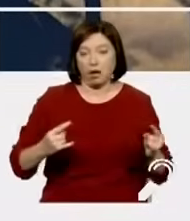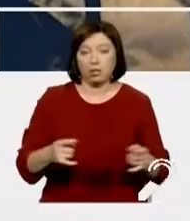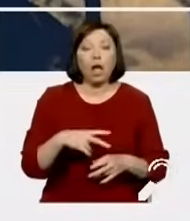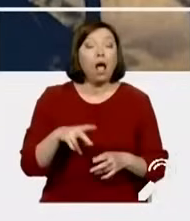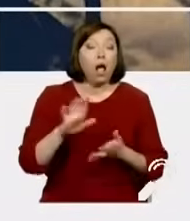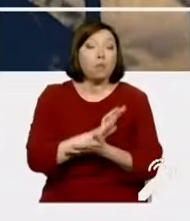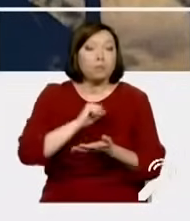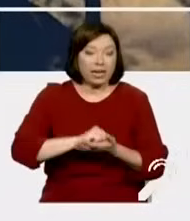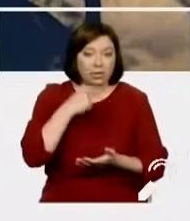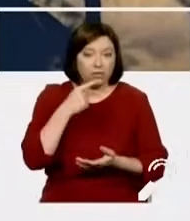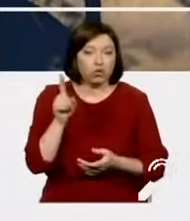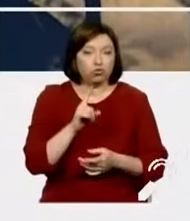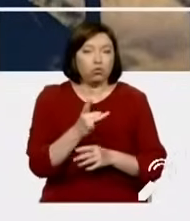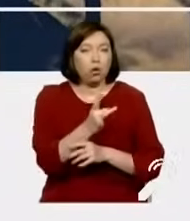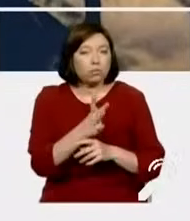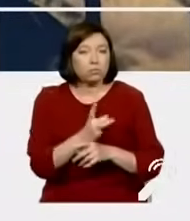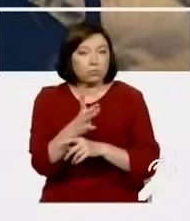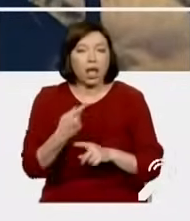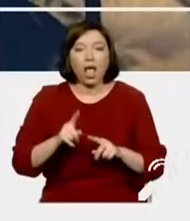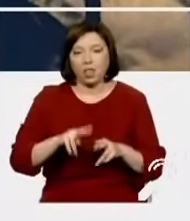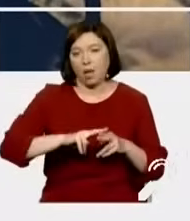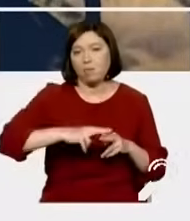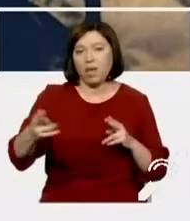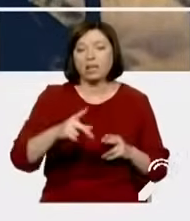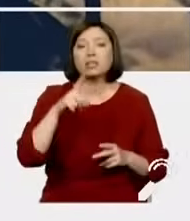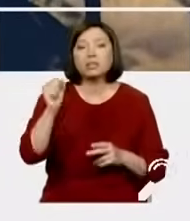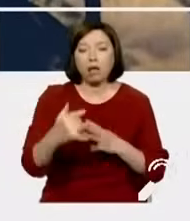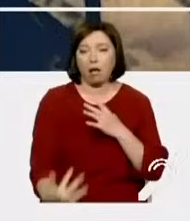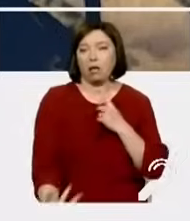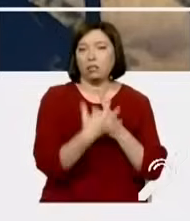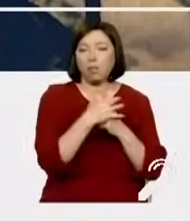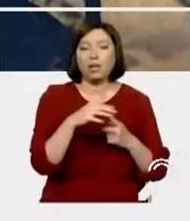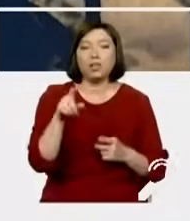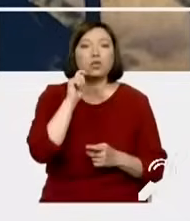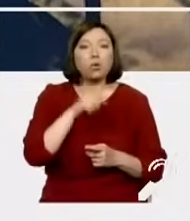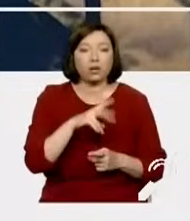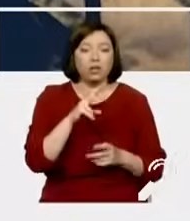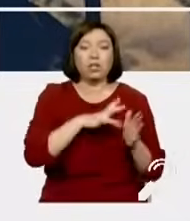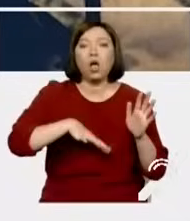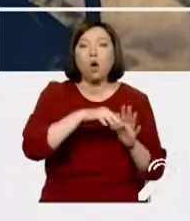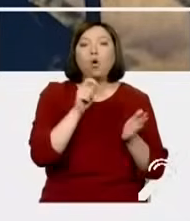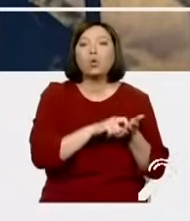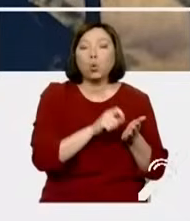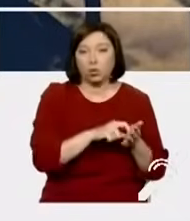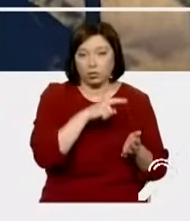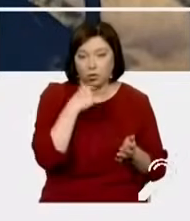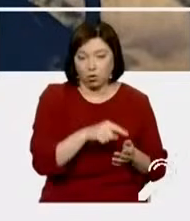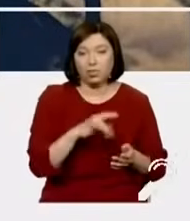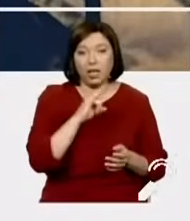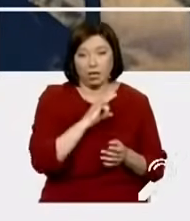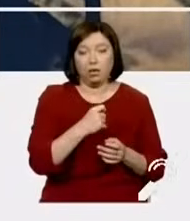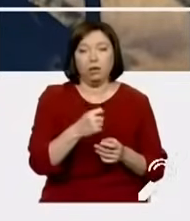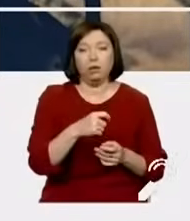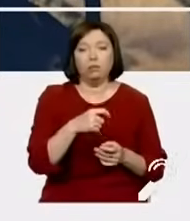scrie că atacurile au fost lansate pentru a răzbuna incursiunea armatei ucrainene în regiunea Kursk a Federației Ruse, dar și loviturile